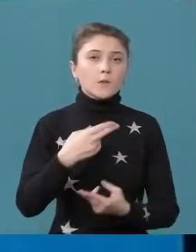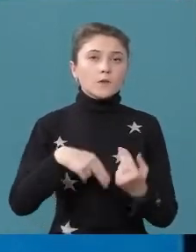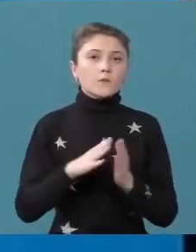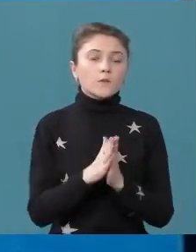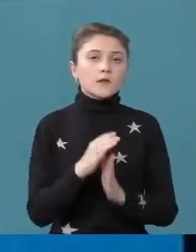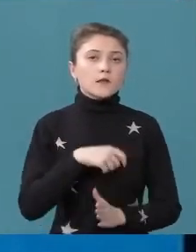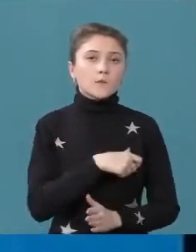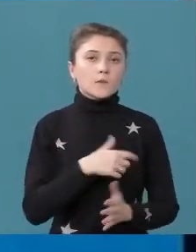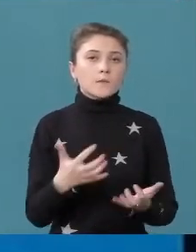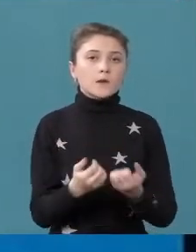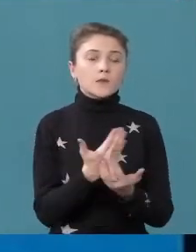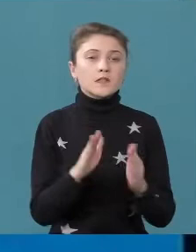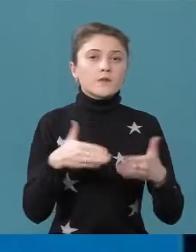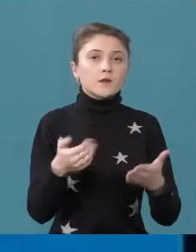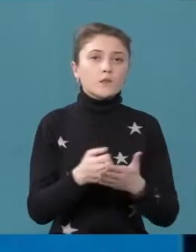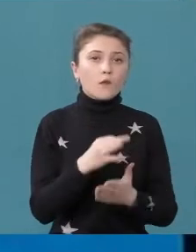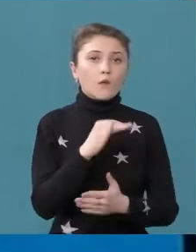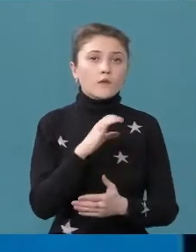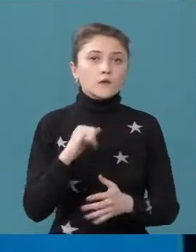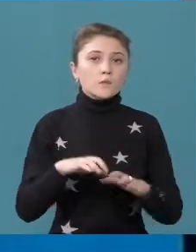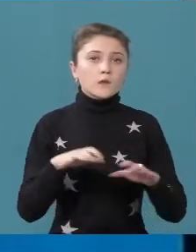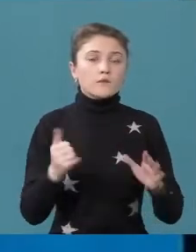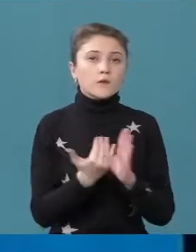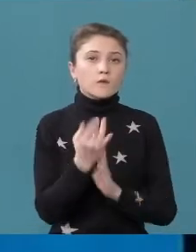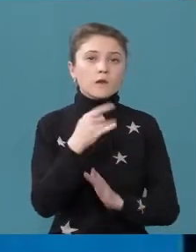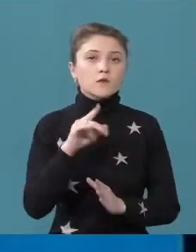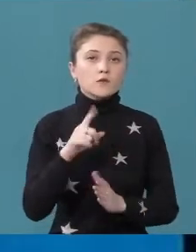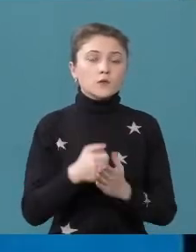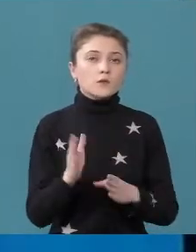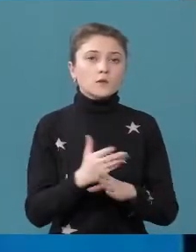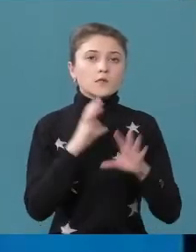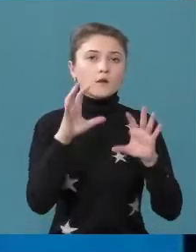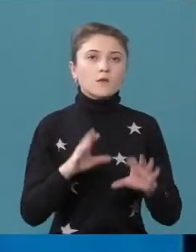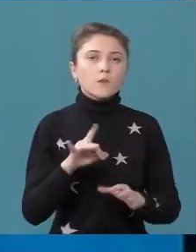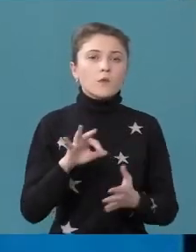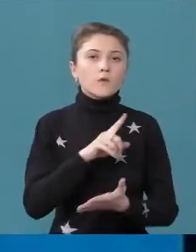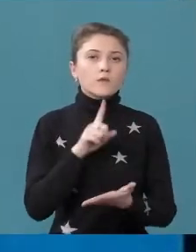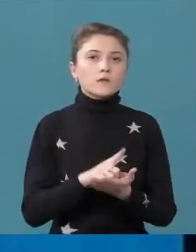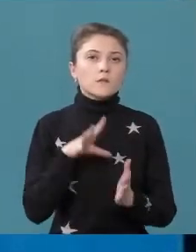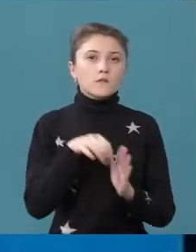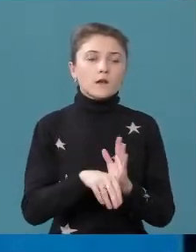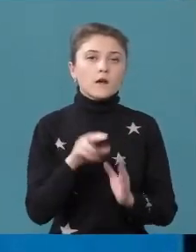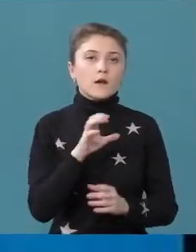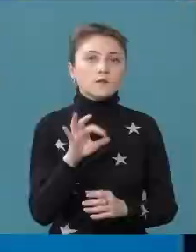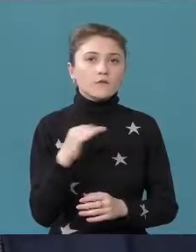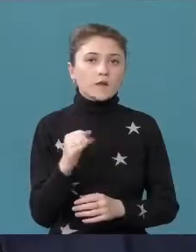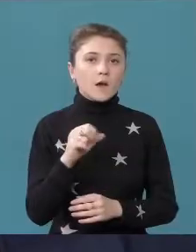депутатів підтримати їхнє звернення до Офісу президента та Верховної Ради щодо скасування закону про обов'язкове запровадження касових